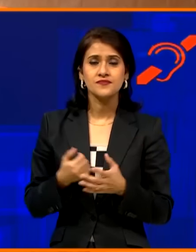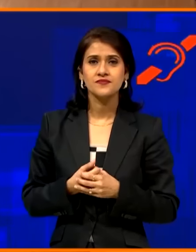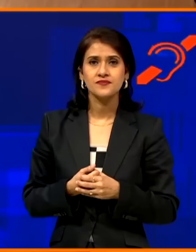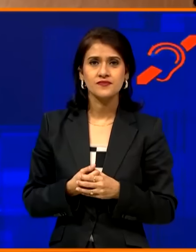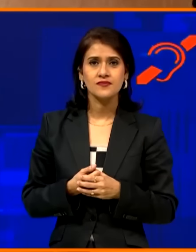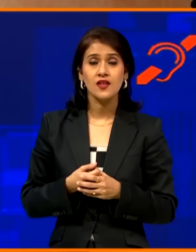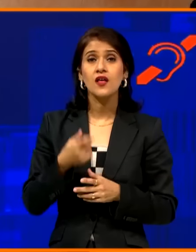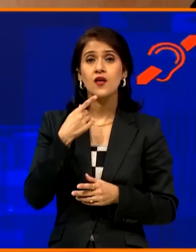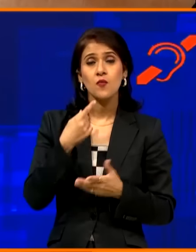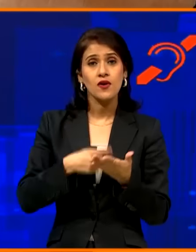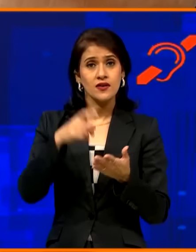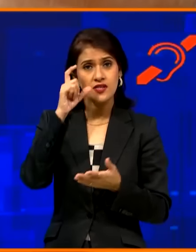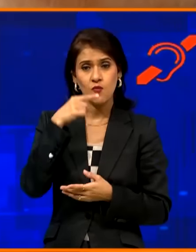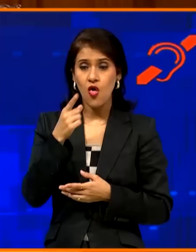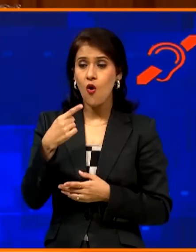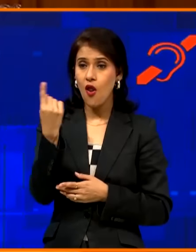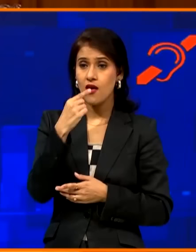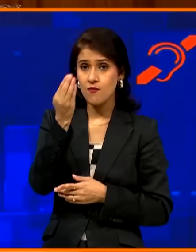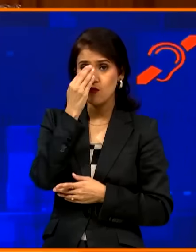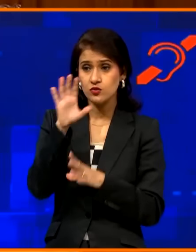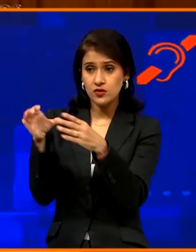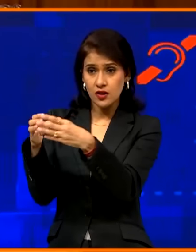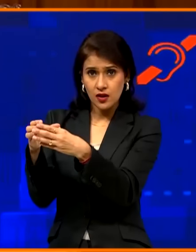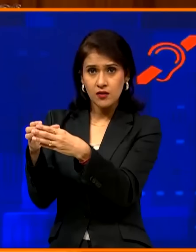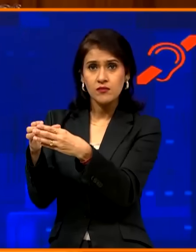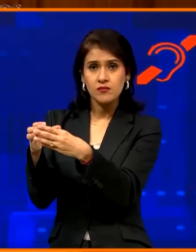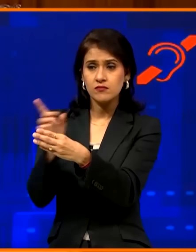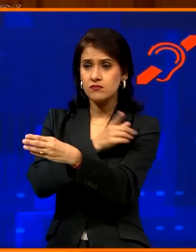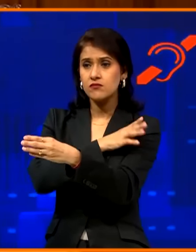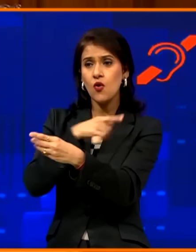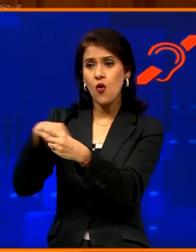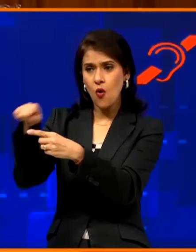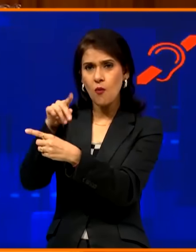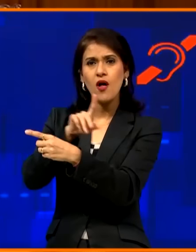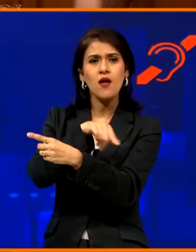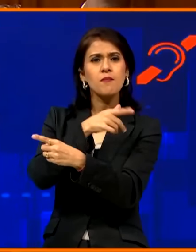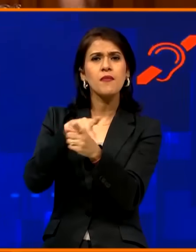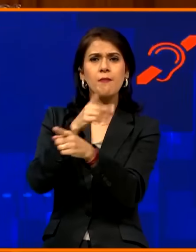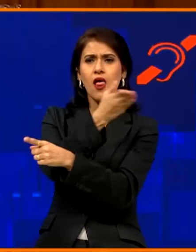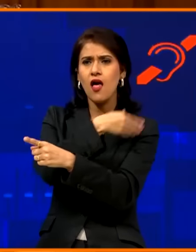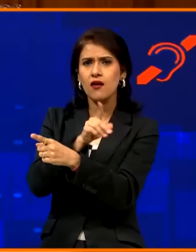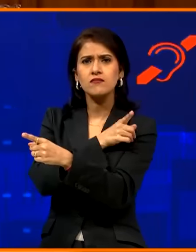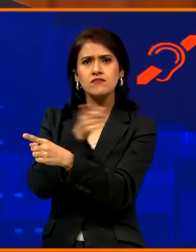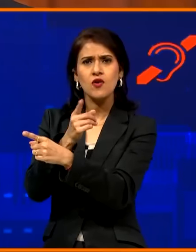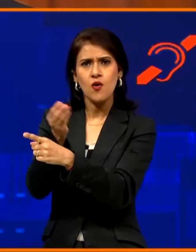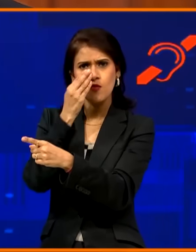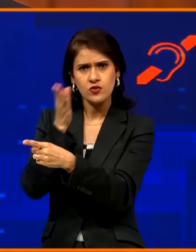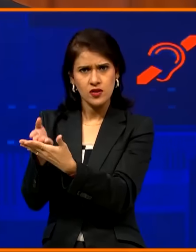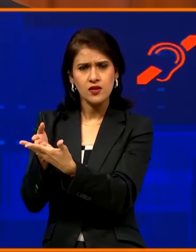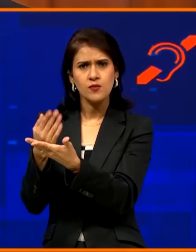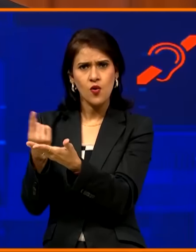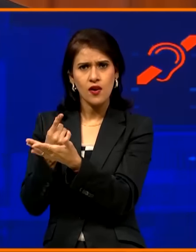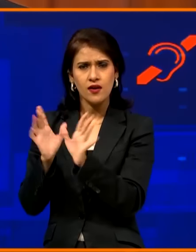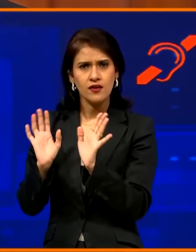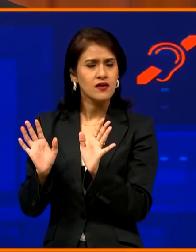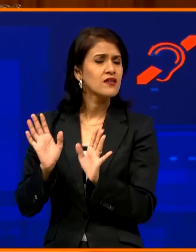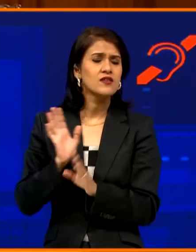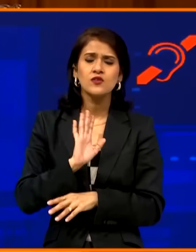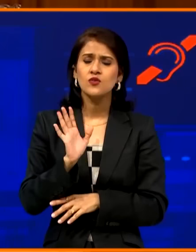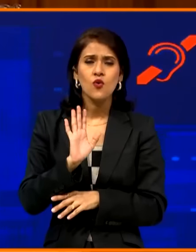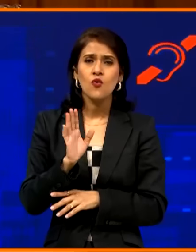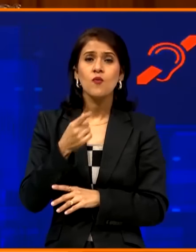जैसे आपने कहा कि जो आतंकवादी है वो हिंदू भी होते हैं किसी के किसी के साथ भी हो सकती है बिल्कुल सही कह रहे हैं बड़ी लंबी फ मैं मुसलमानों की